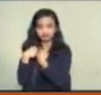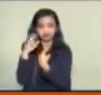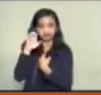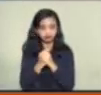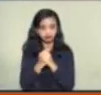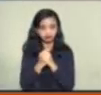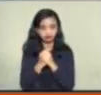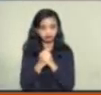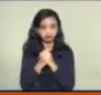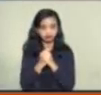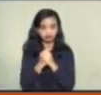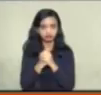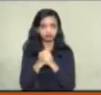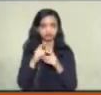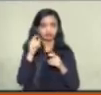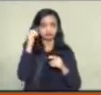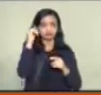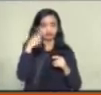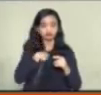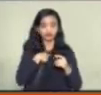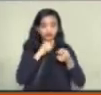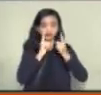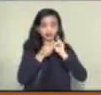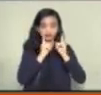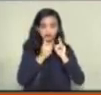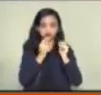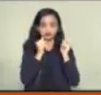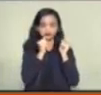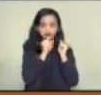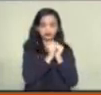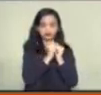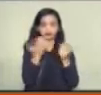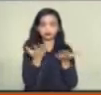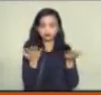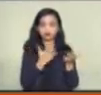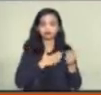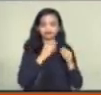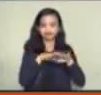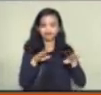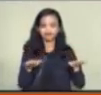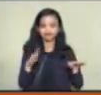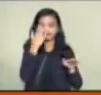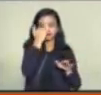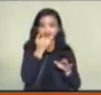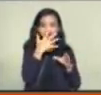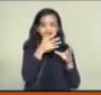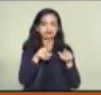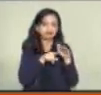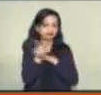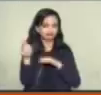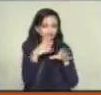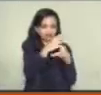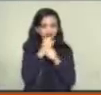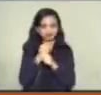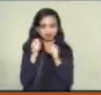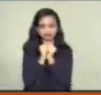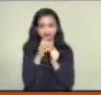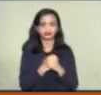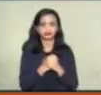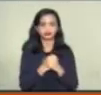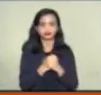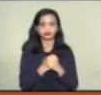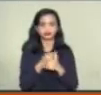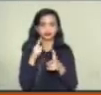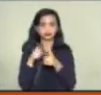sino sa kanilang dalawa. Yung kan po, idol, yung kinakausap ko po, yung asan po yung mga anak ko, ganun po yung sabi ko, idol, kasi tinakas po nila, idol, eh. Kasama nung mama niya, wala pong